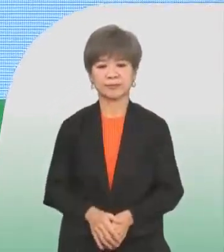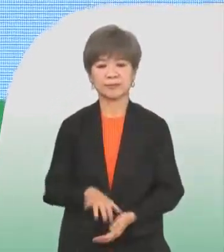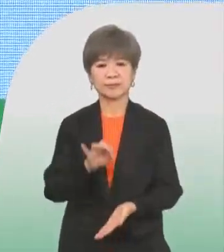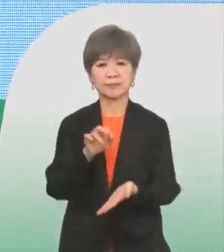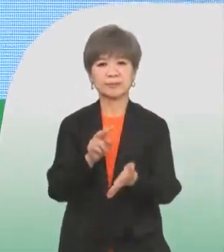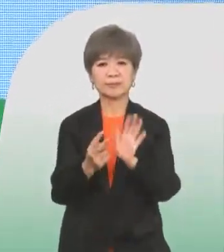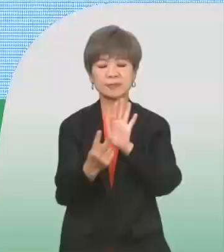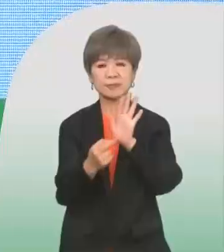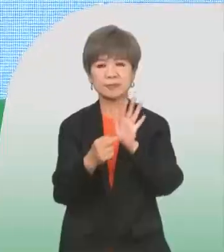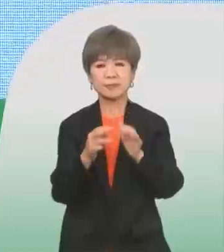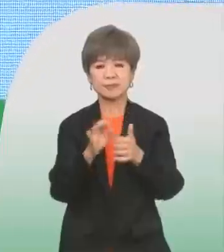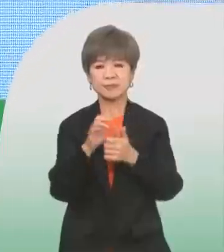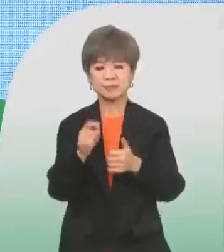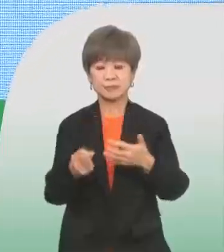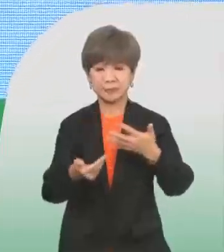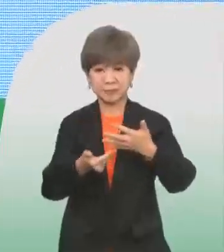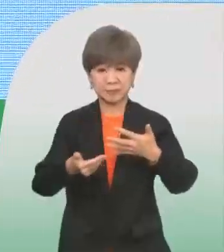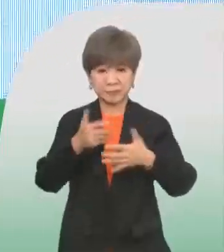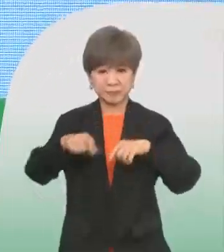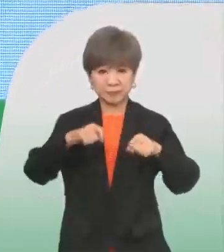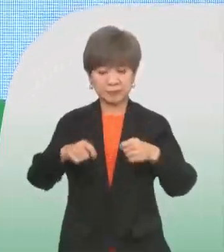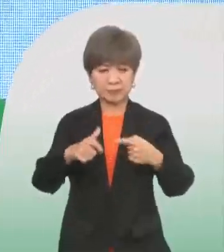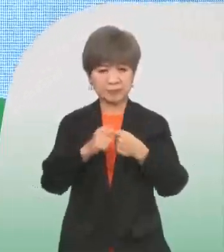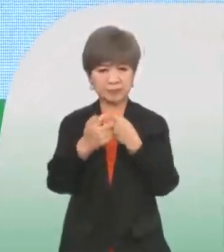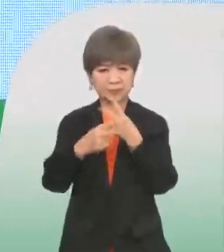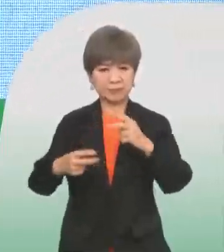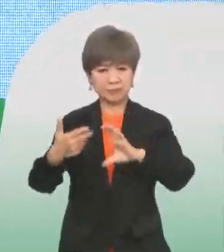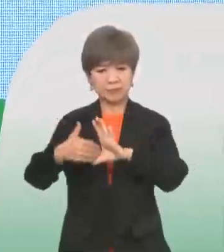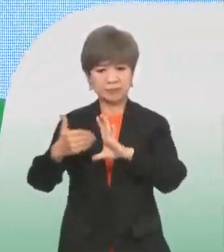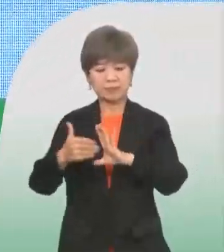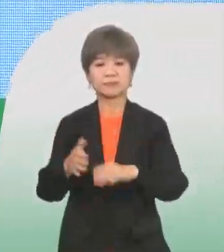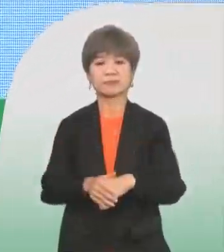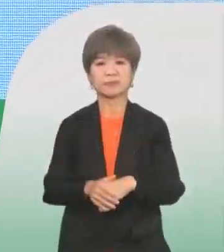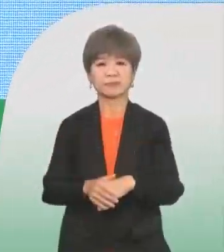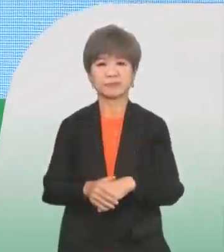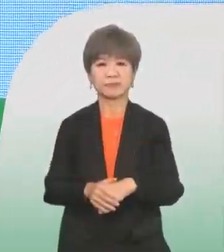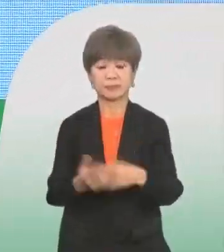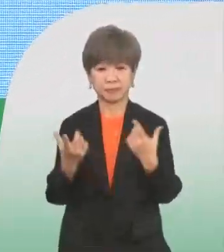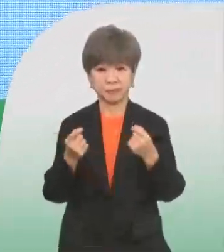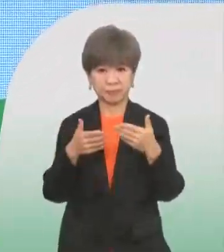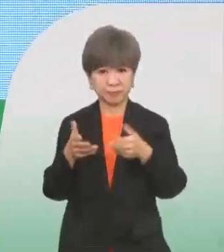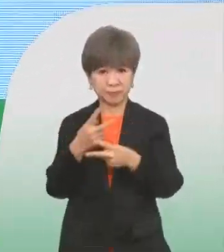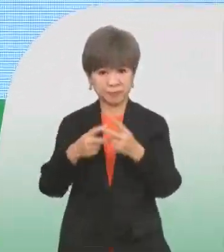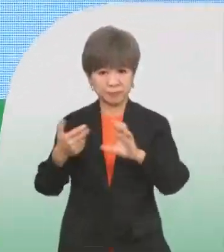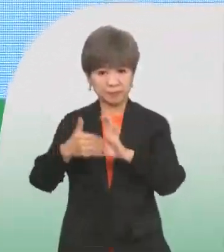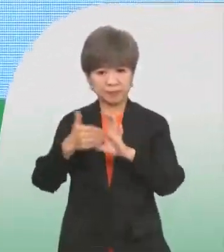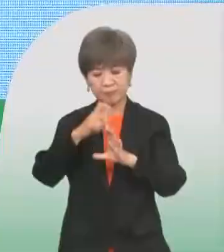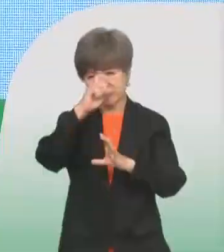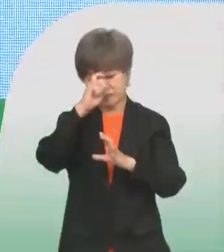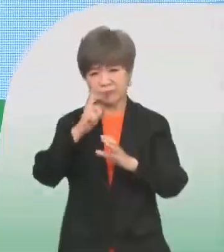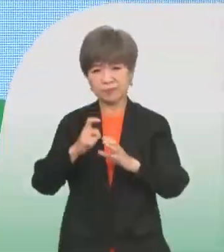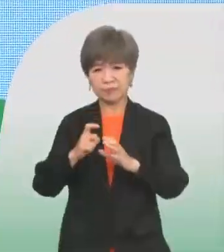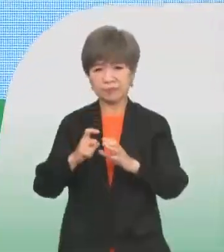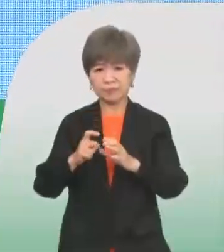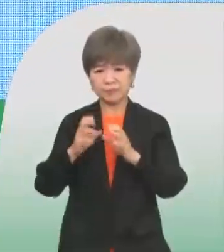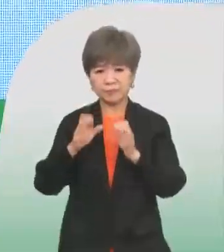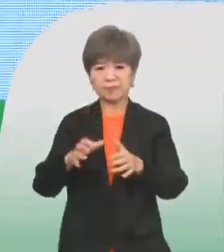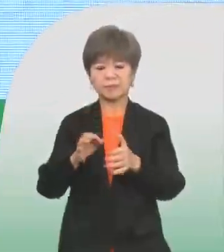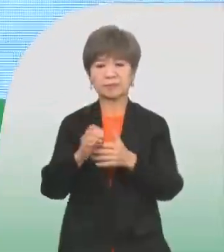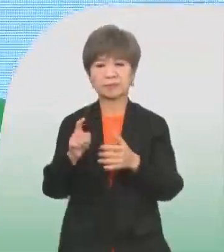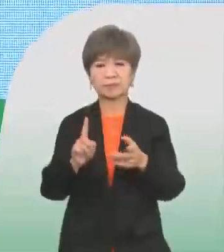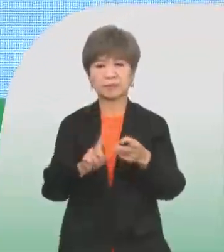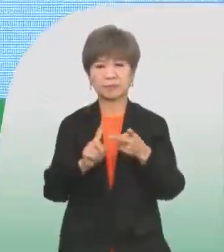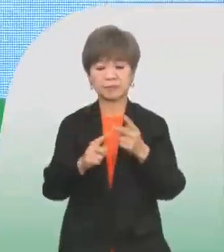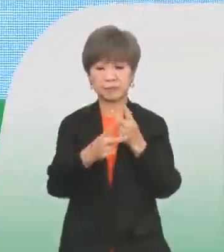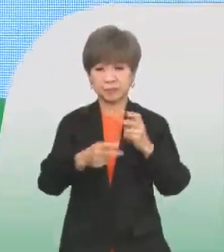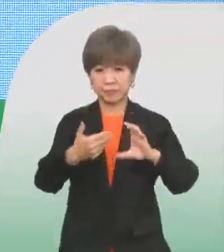的三大策略，第一，客家电视要超越客家，第二，客家电视希望超越电视，第三，